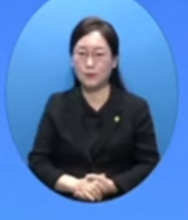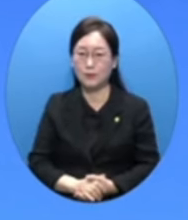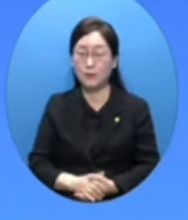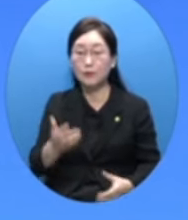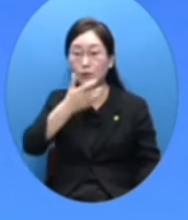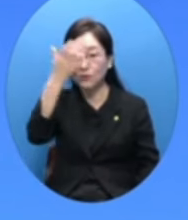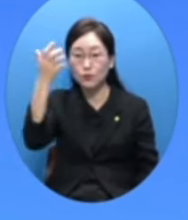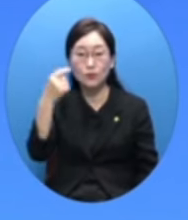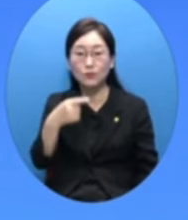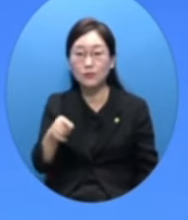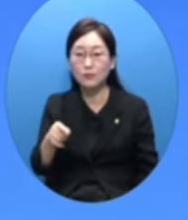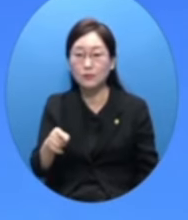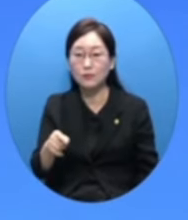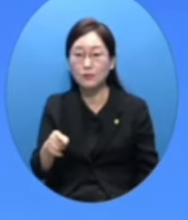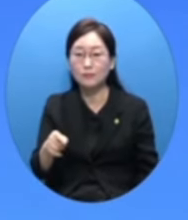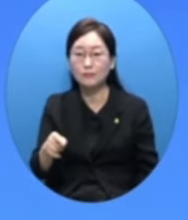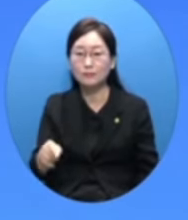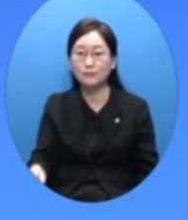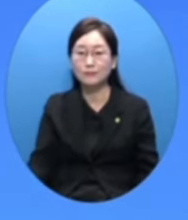꿈은